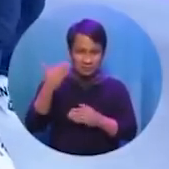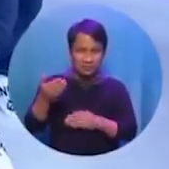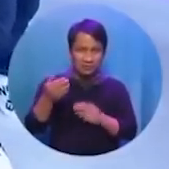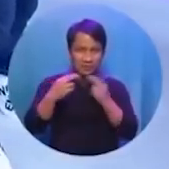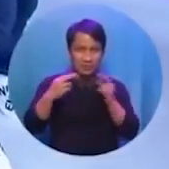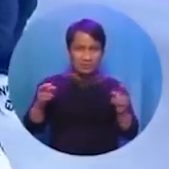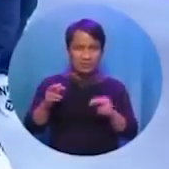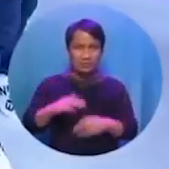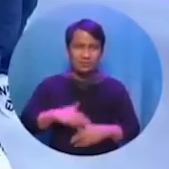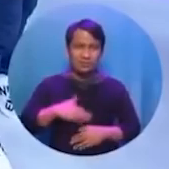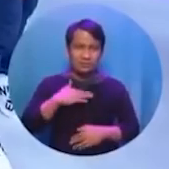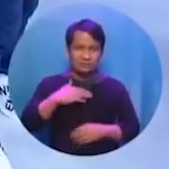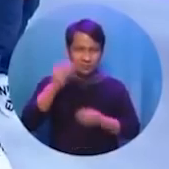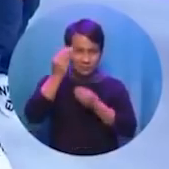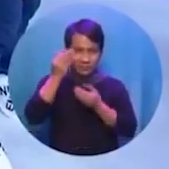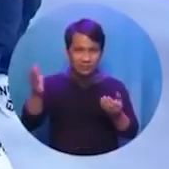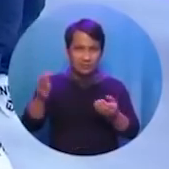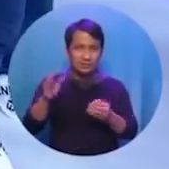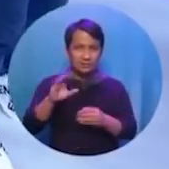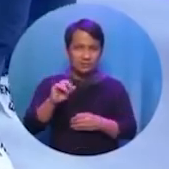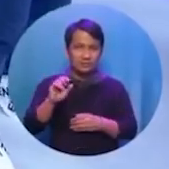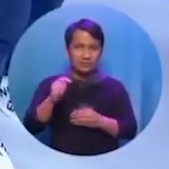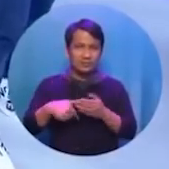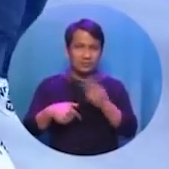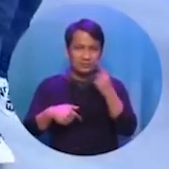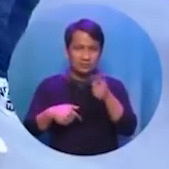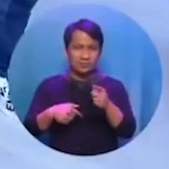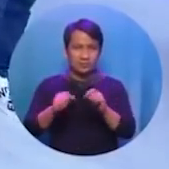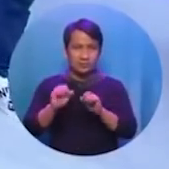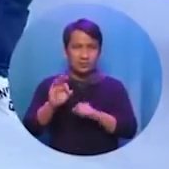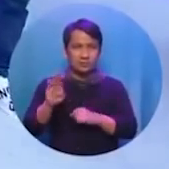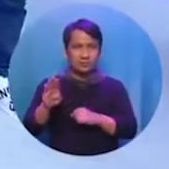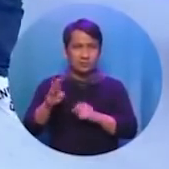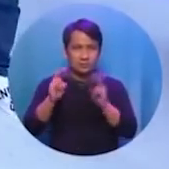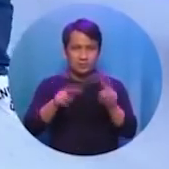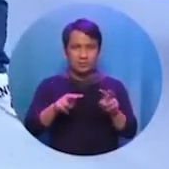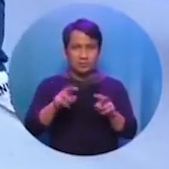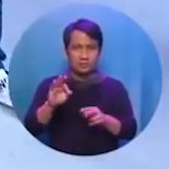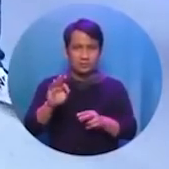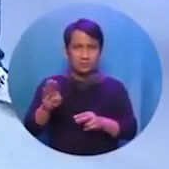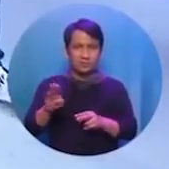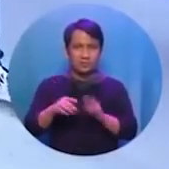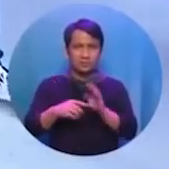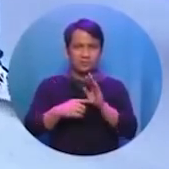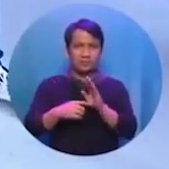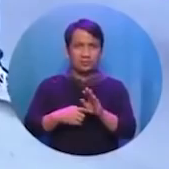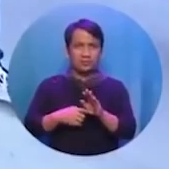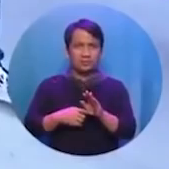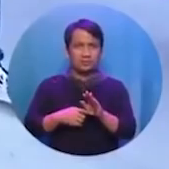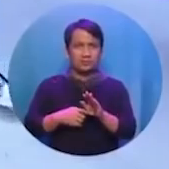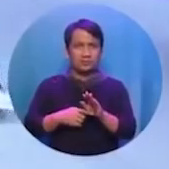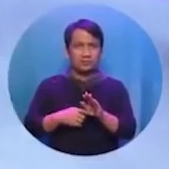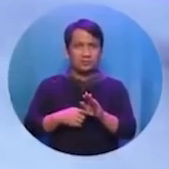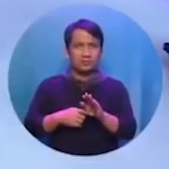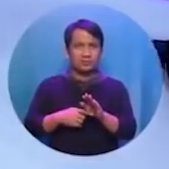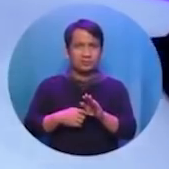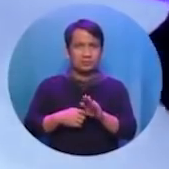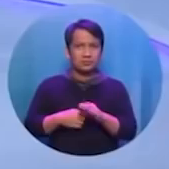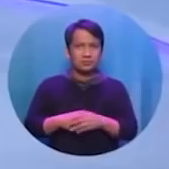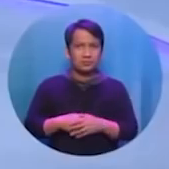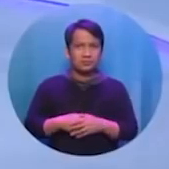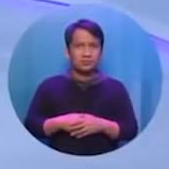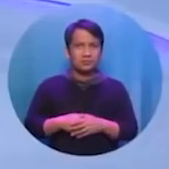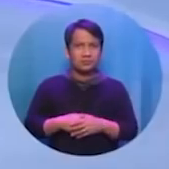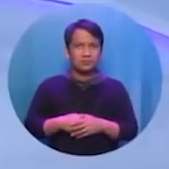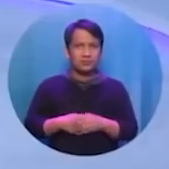balitang magpapabusog sa inyong kalamahan sa Signal Channel 1, sa mga nanonood po by Facebook Live. Tutulang po sa Facebook page na 1PH para sa bagong link. Okay, Chang